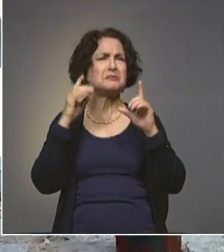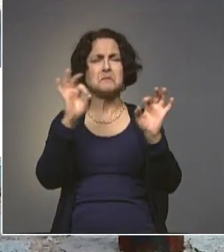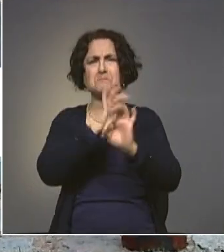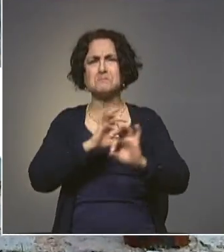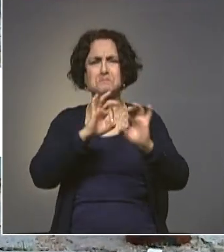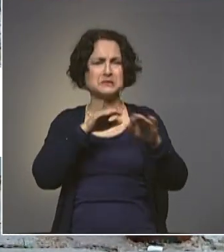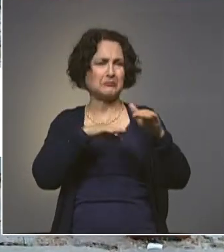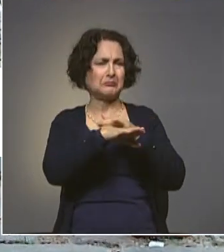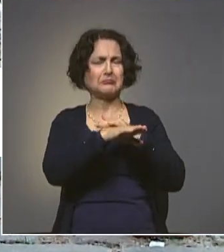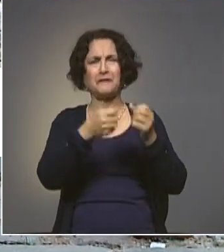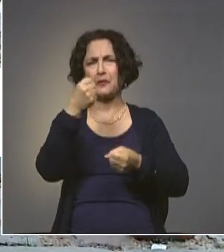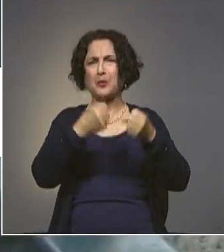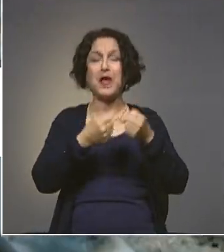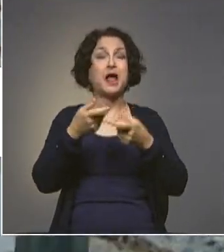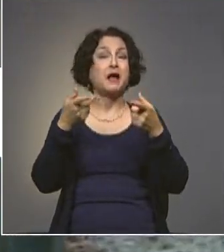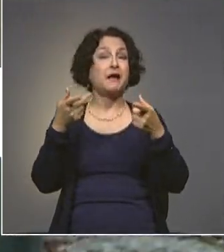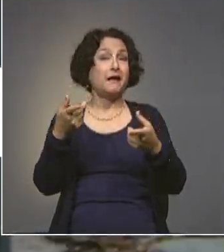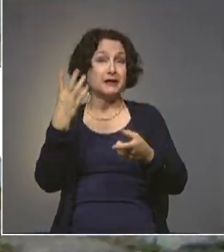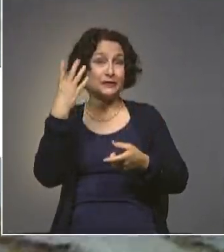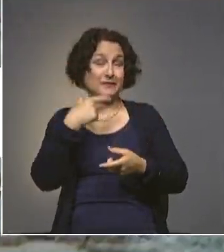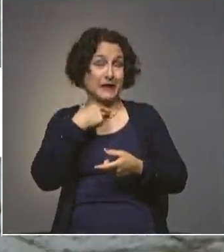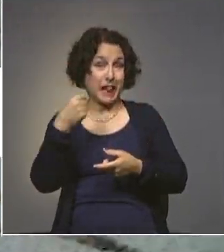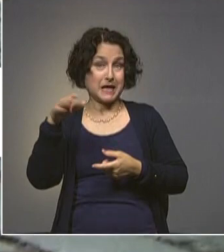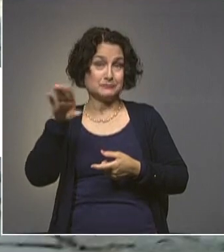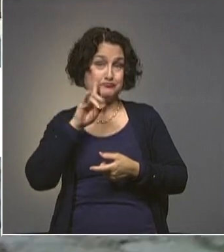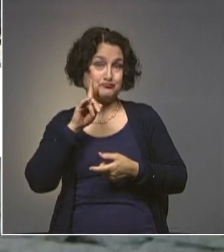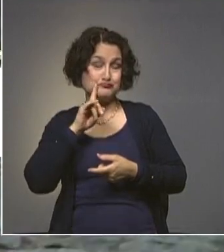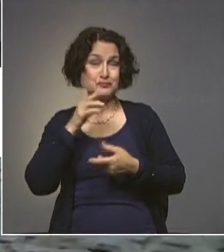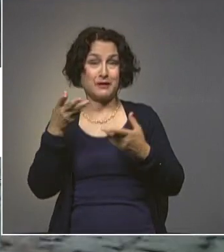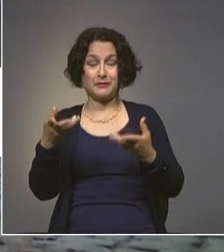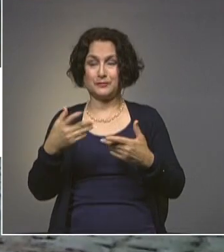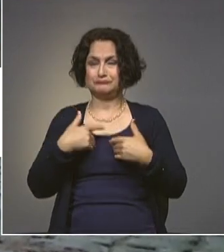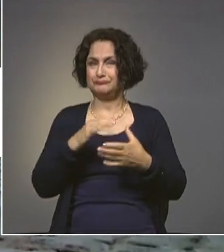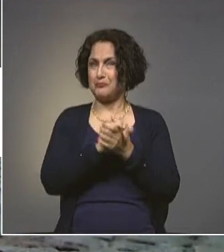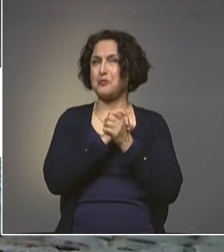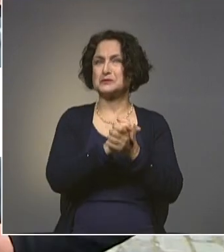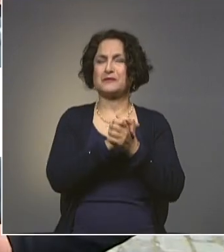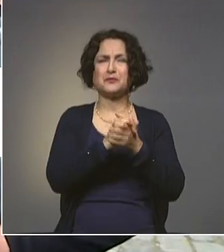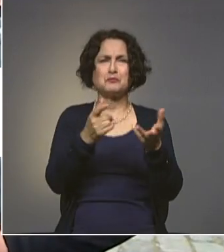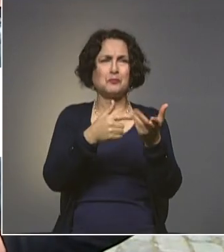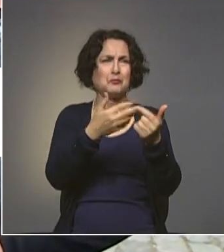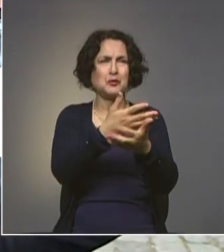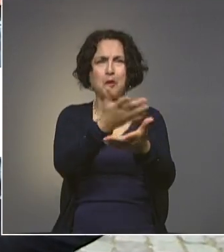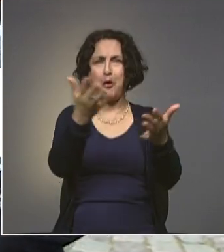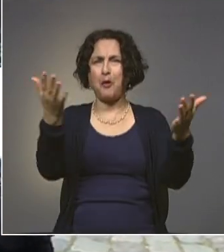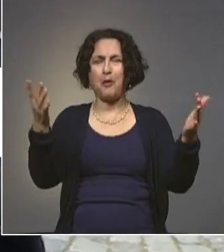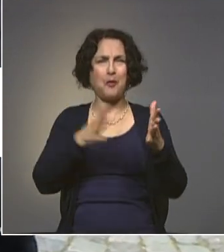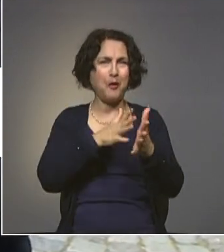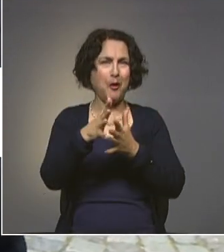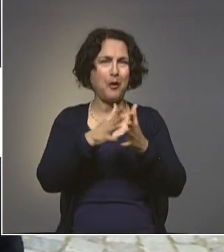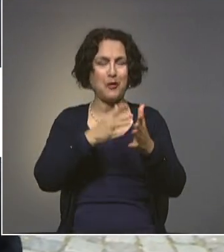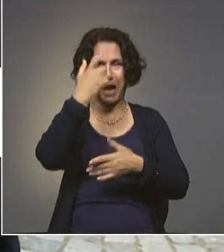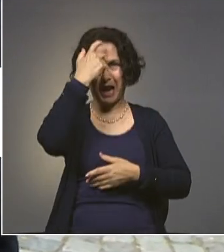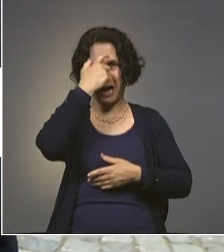кола. Четвъртокласникът е искрено учуден, че заради поправената велостойка е поздравено толкова много хора, а лично районният кмет